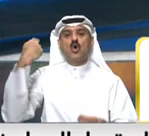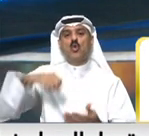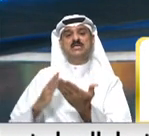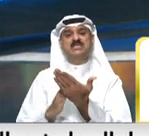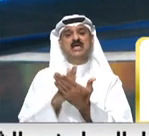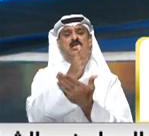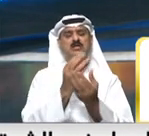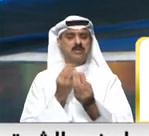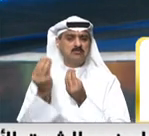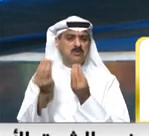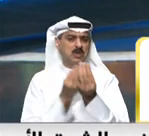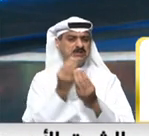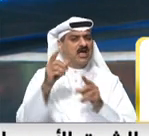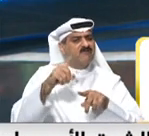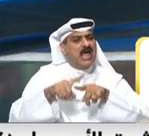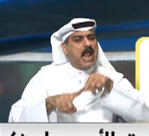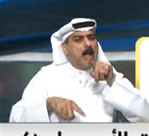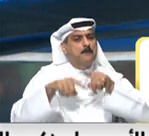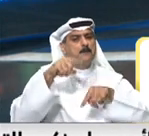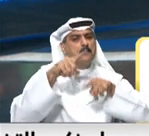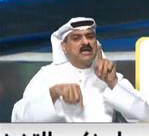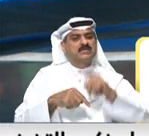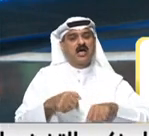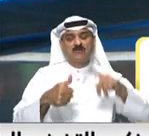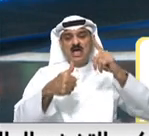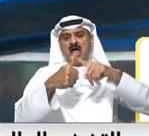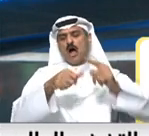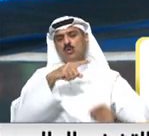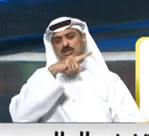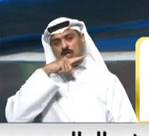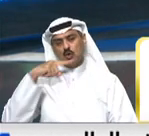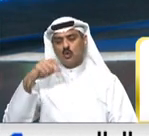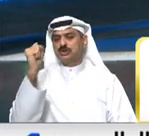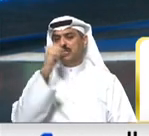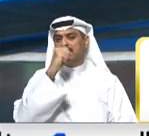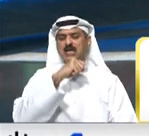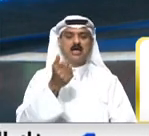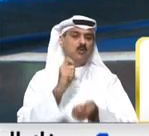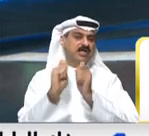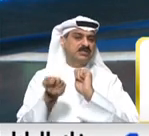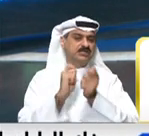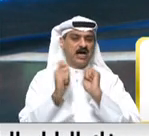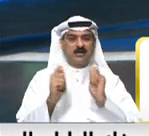البلدين، خصوصا فيما يتعلق بروسيا وتايوان والتجارة.